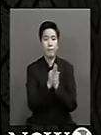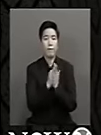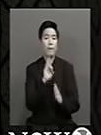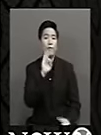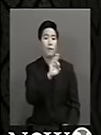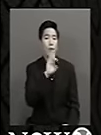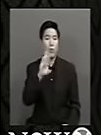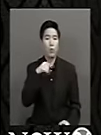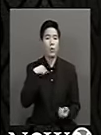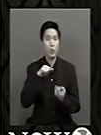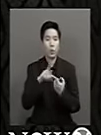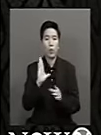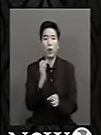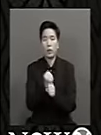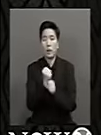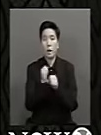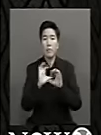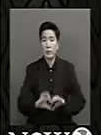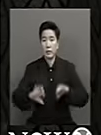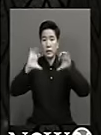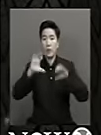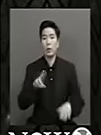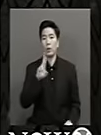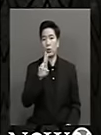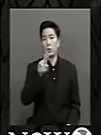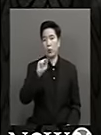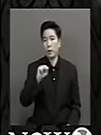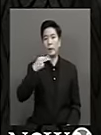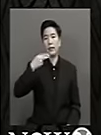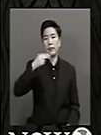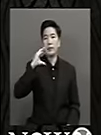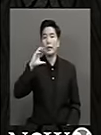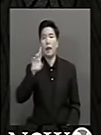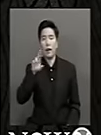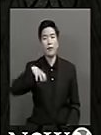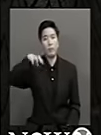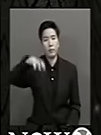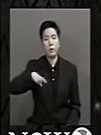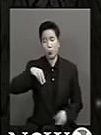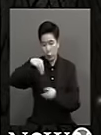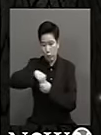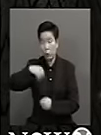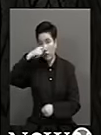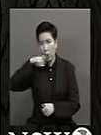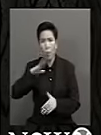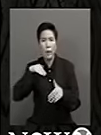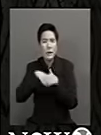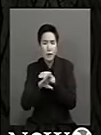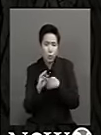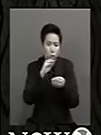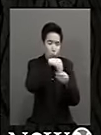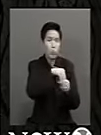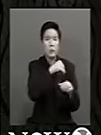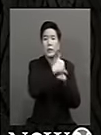างการของสำนักงานข้าหลวงใหญ่ผู้ลี้ภัยแห่งสหประชาชาติหรือว่า UNHCR ประจำประเทศไทยครับได้มีการโพสต์ข้อความ